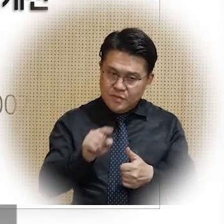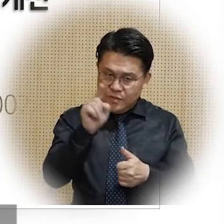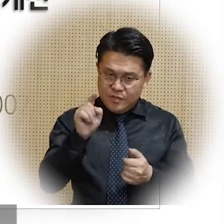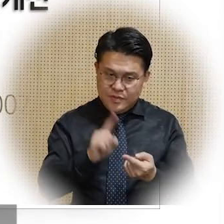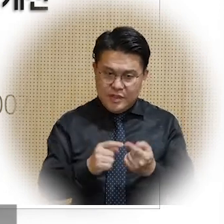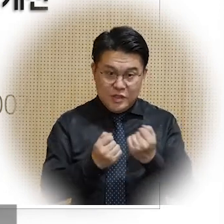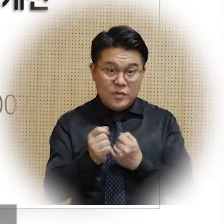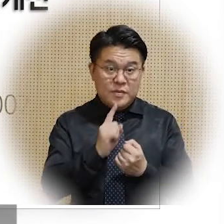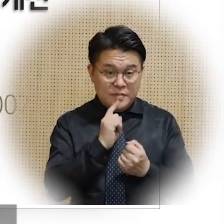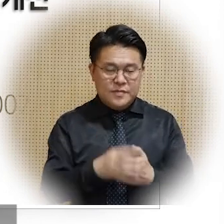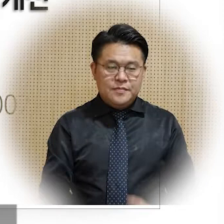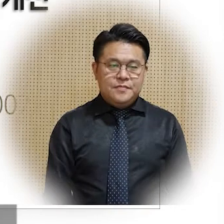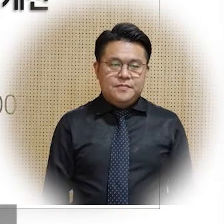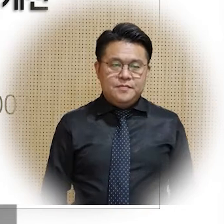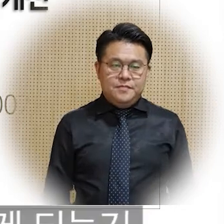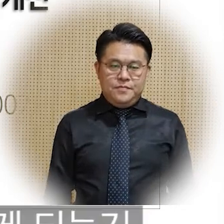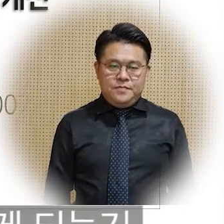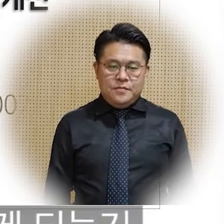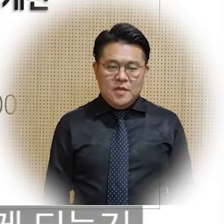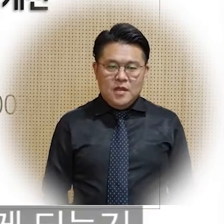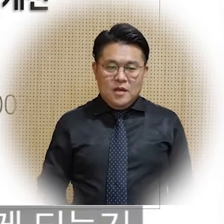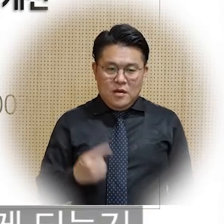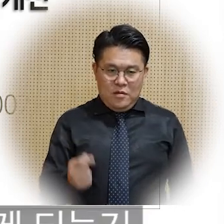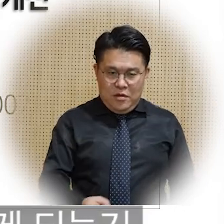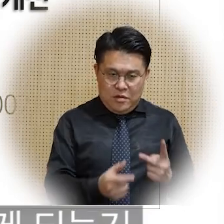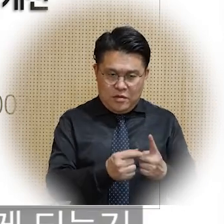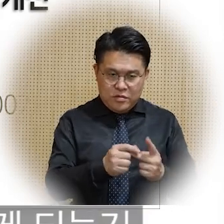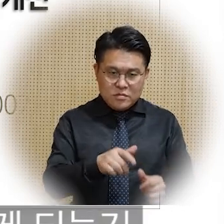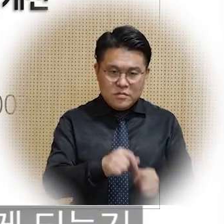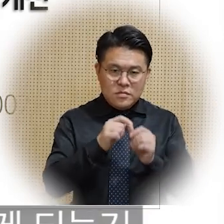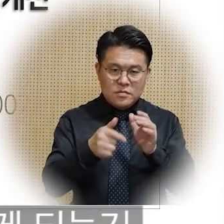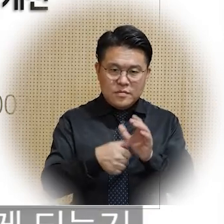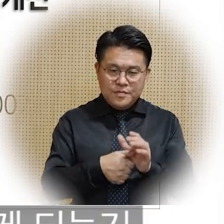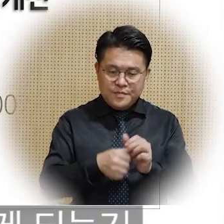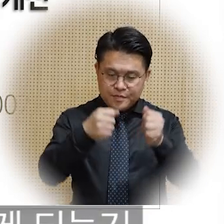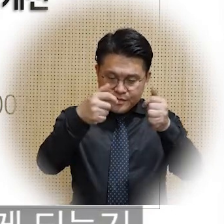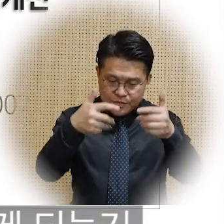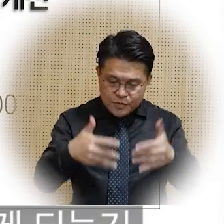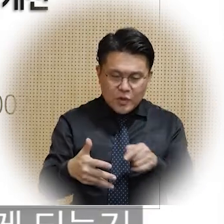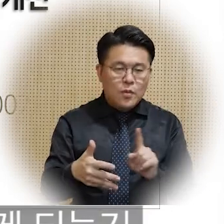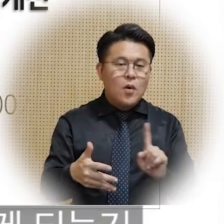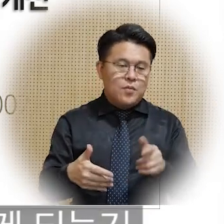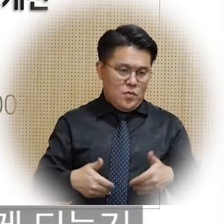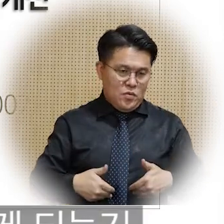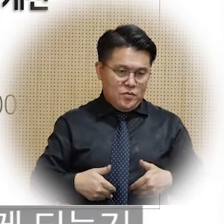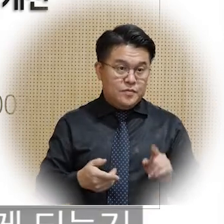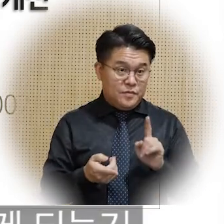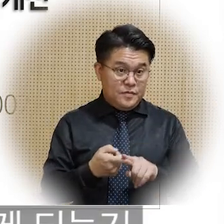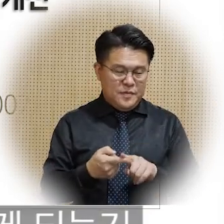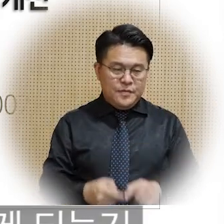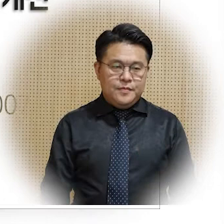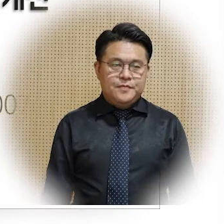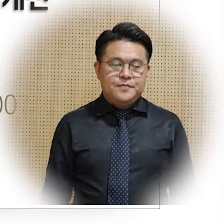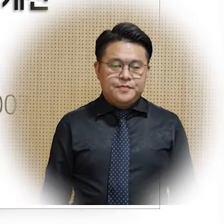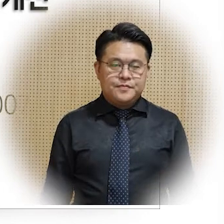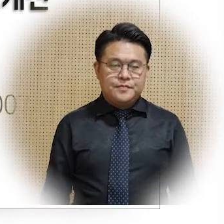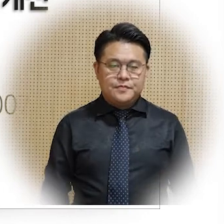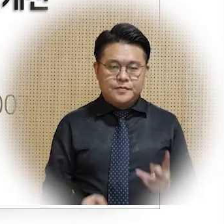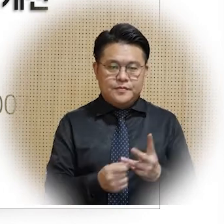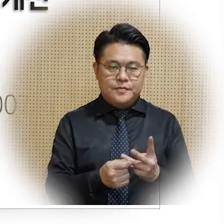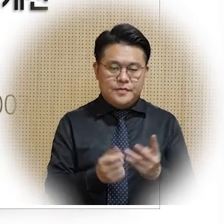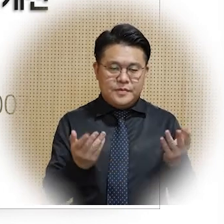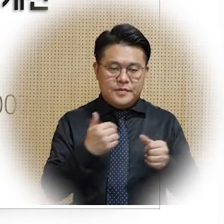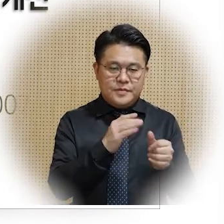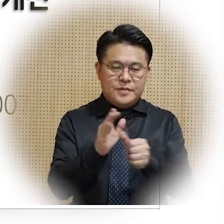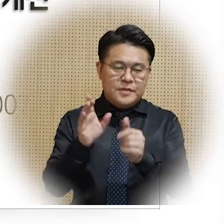무엇인지에 대한 설명이라고 이제 보시면 될 것 같아요. 그리고 두 번째는 채용을 할 때는 어떤 조건들이 이제 필요로 하게 되는지, 그다음에 배치할